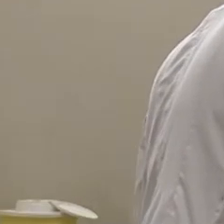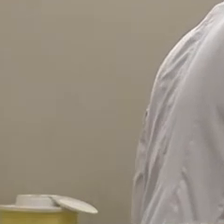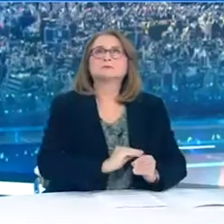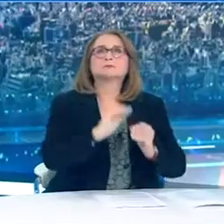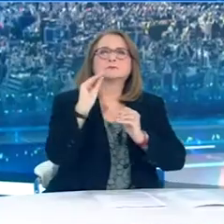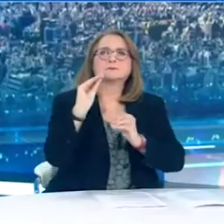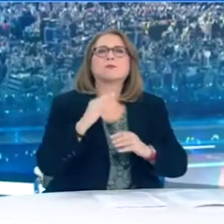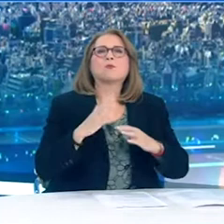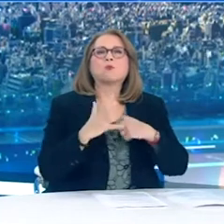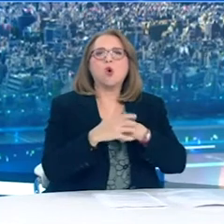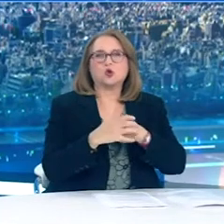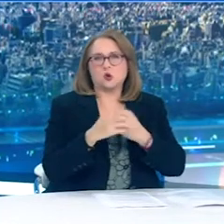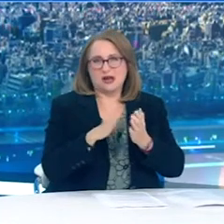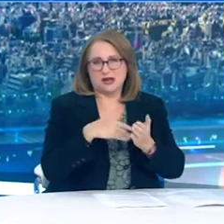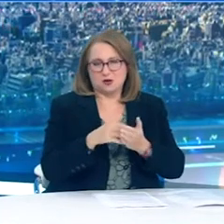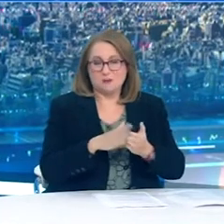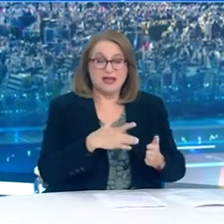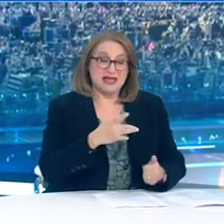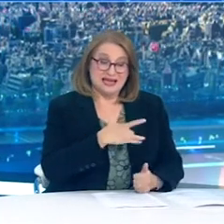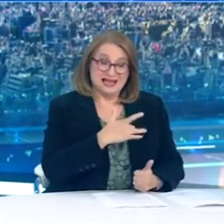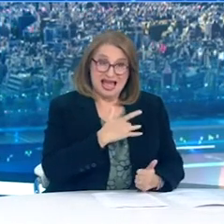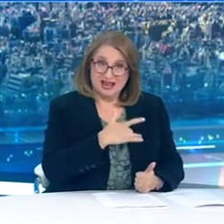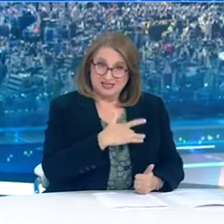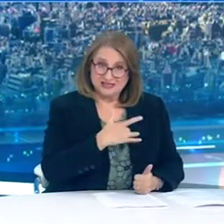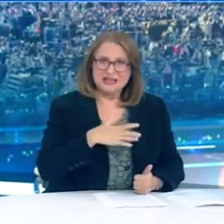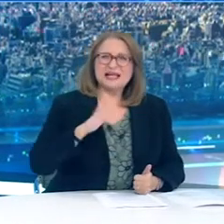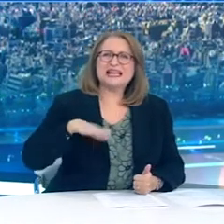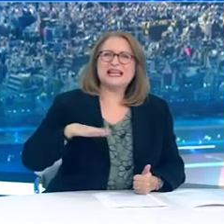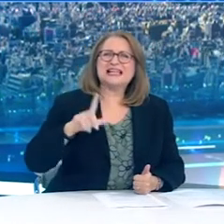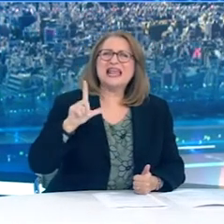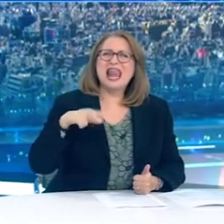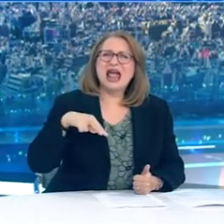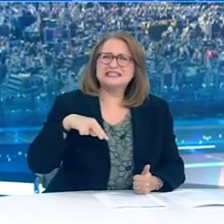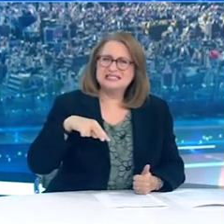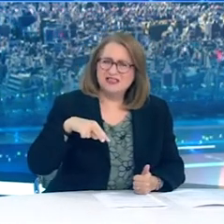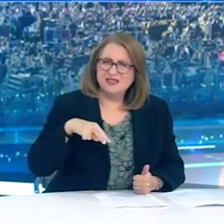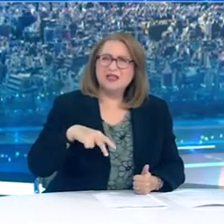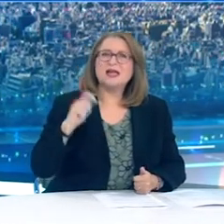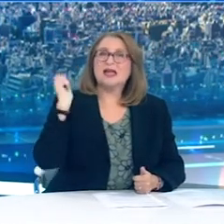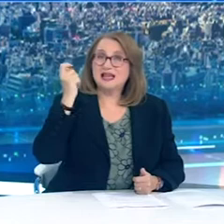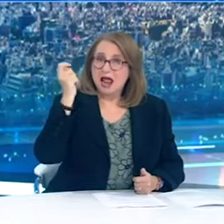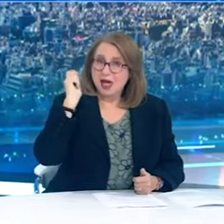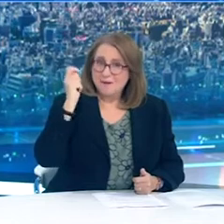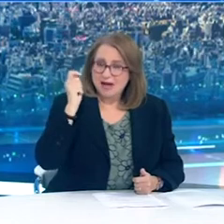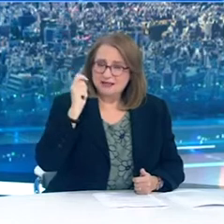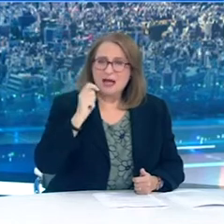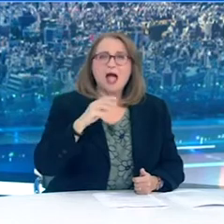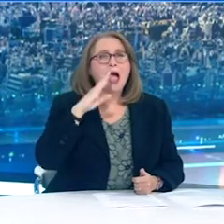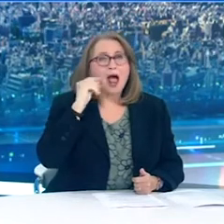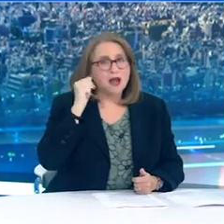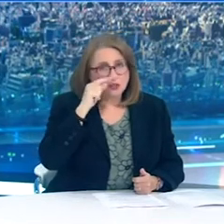επίπεδο ανεβαίνουν και οι περιφερειακές ενότητες Καρδίτσας, Λασιθίου, Μεσσηνίας, Άνδρου,